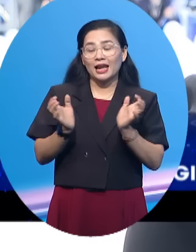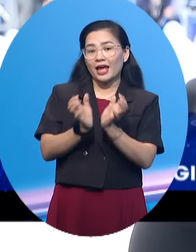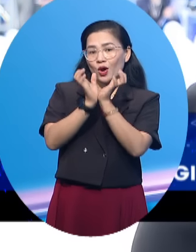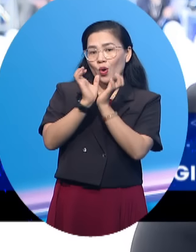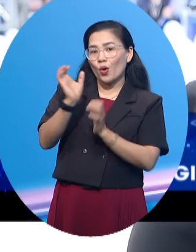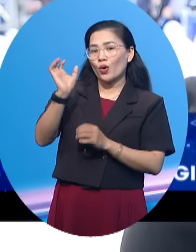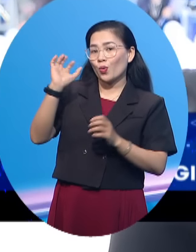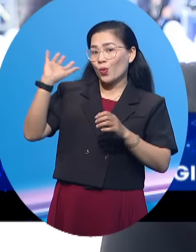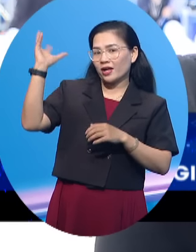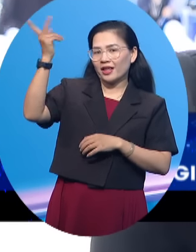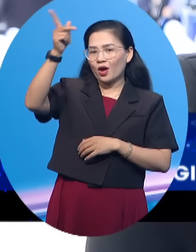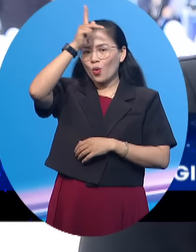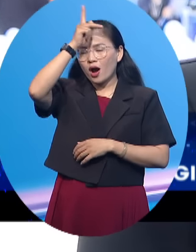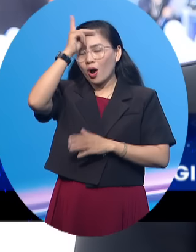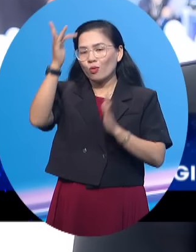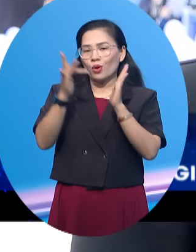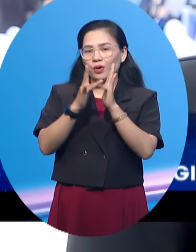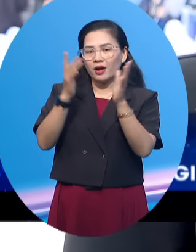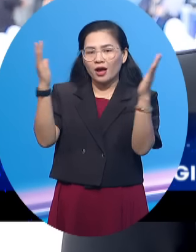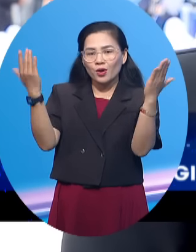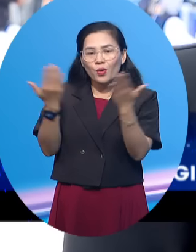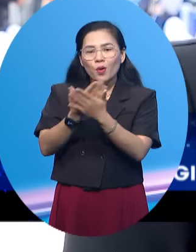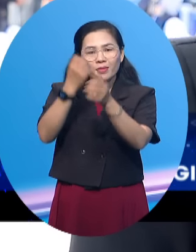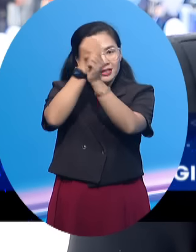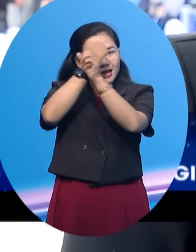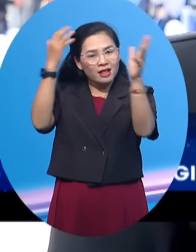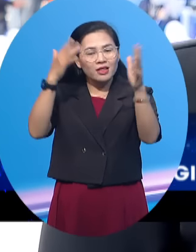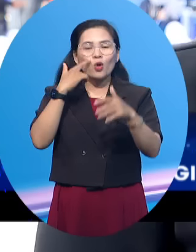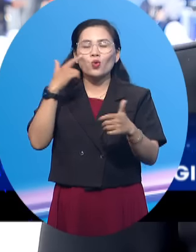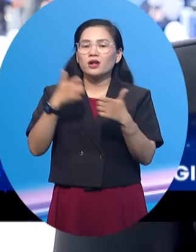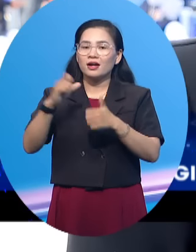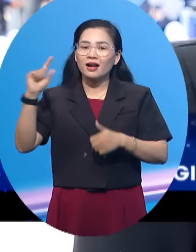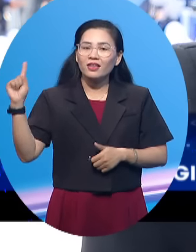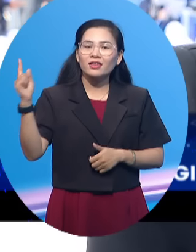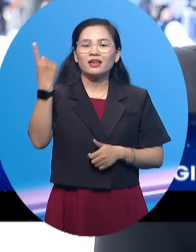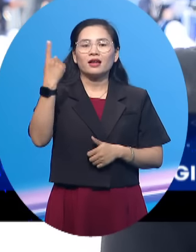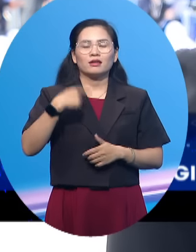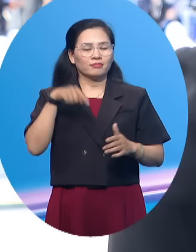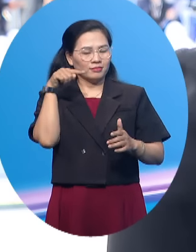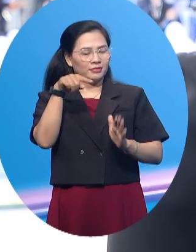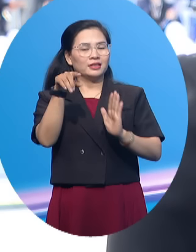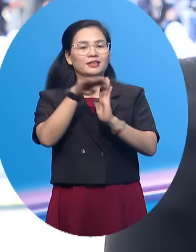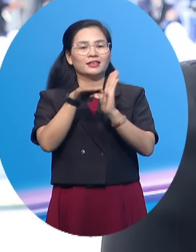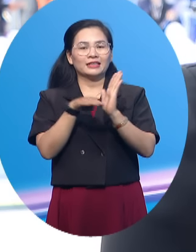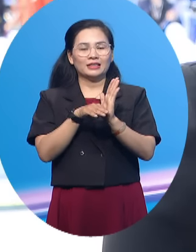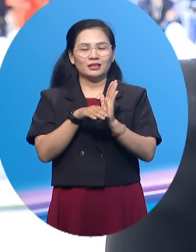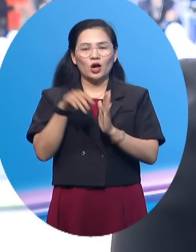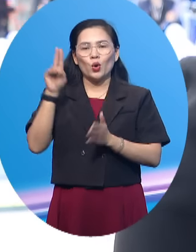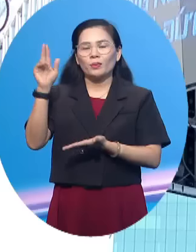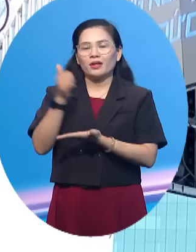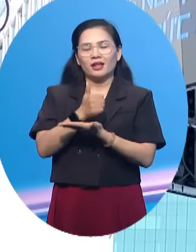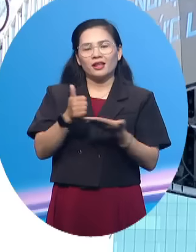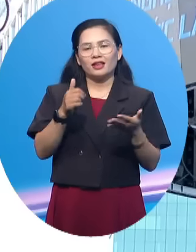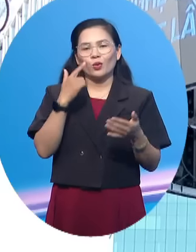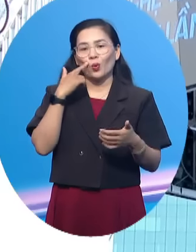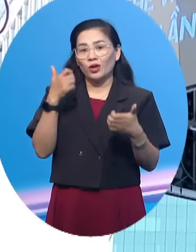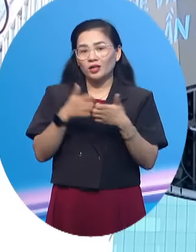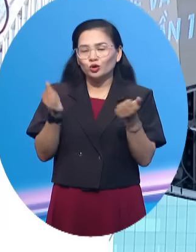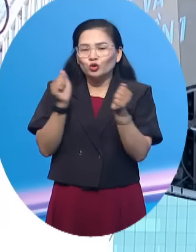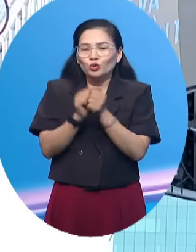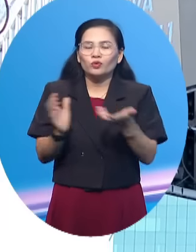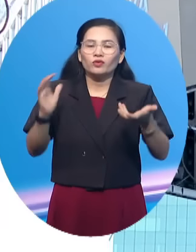học công nghệ và đổi mới sáng tạo thành phố Thủ Đức lần thứ nhất là một cái chương trình mà do Ủy ban Nhân dân thành phố Thủ Đức phối hợp